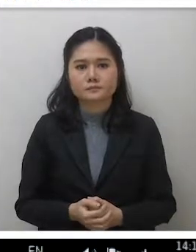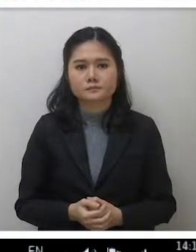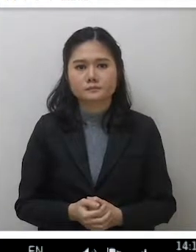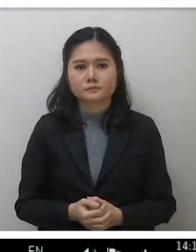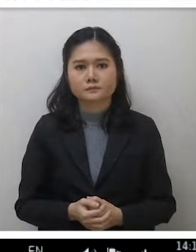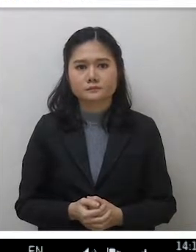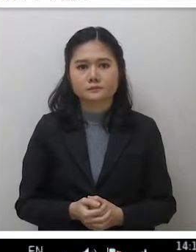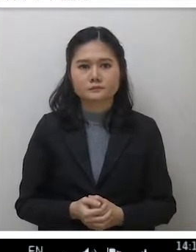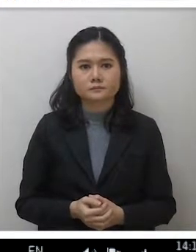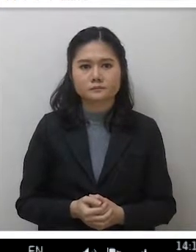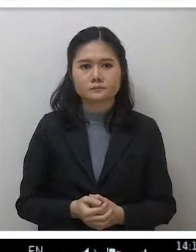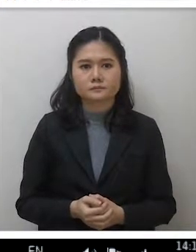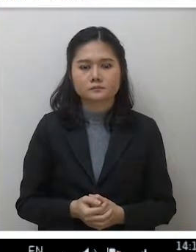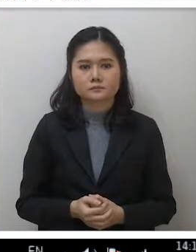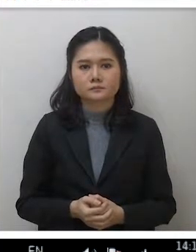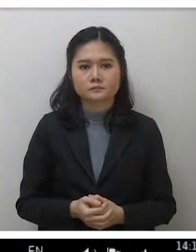โอเค